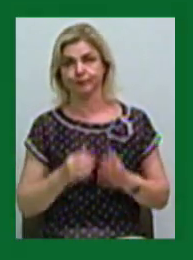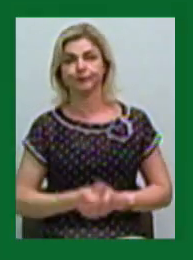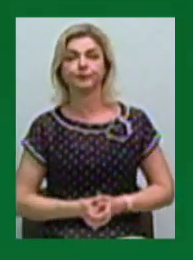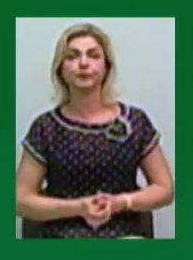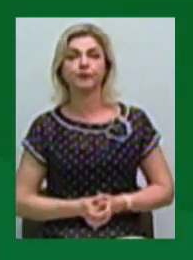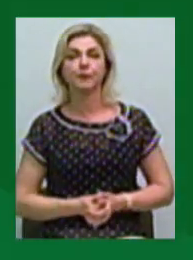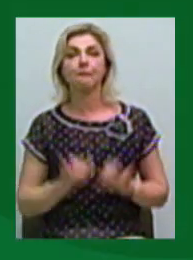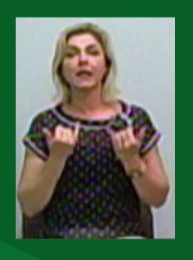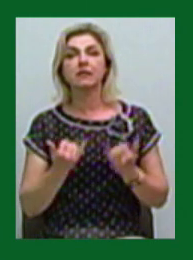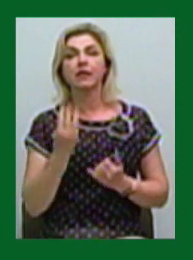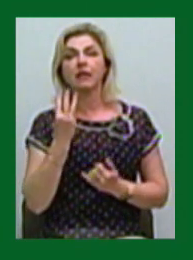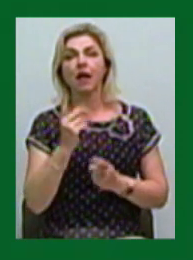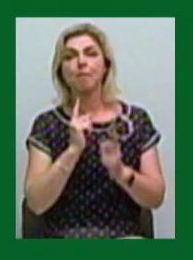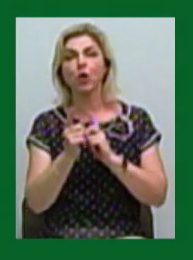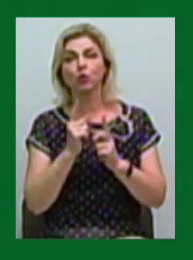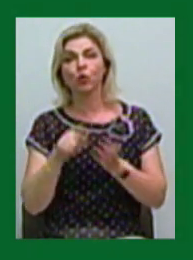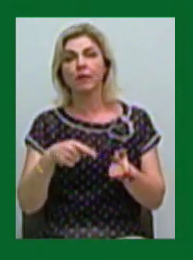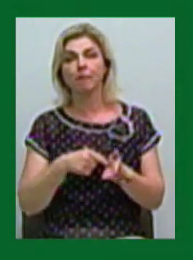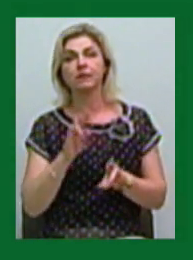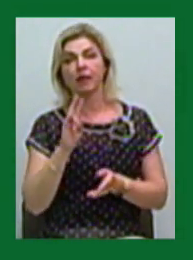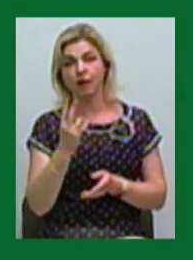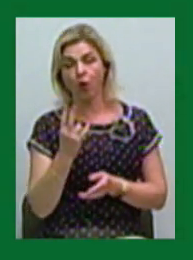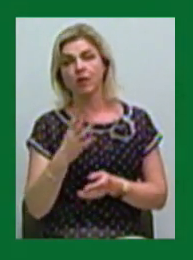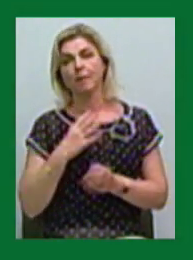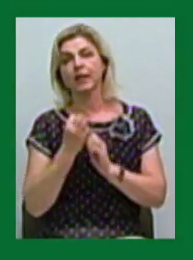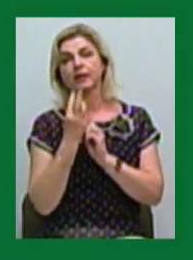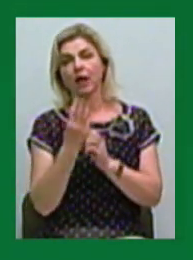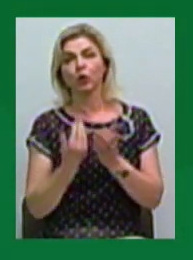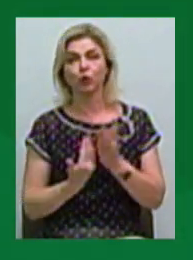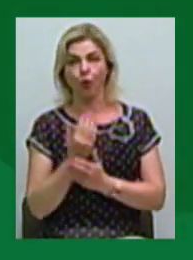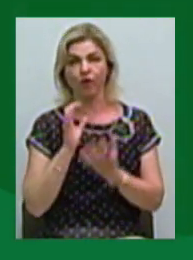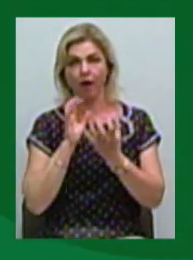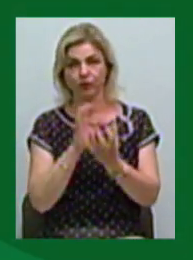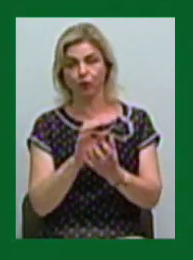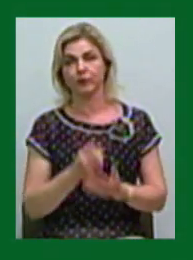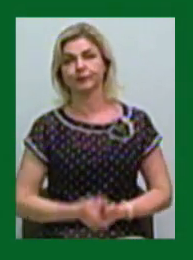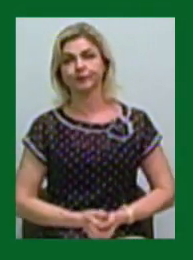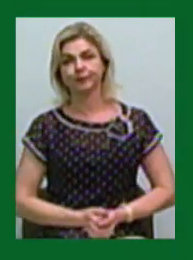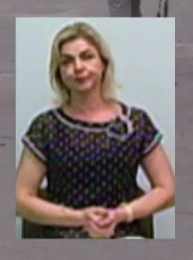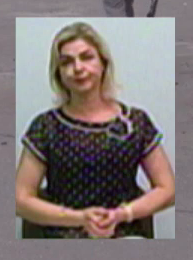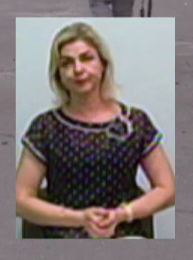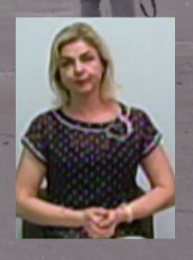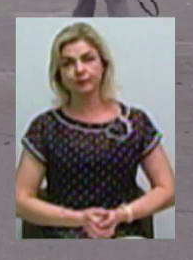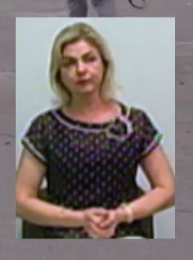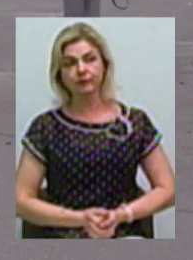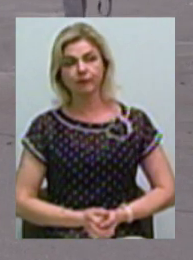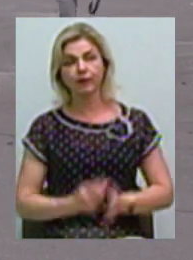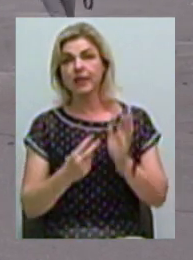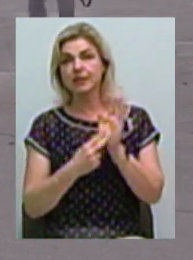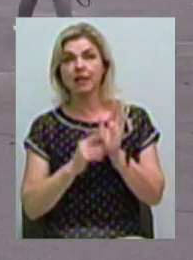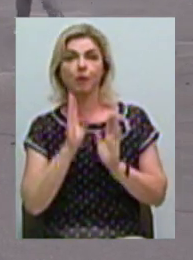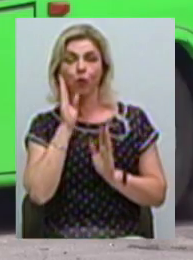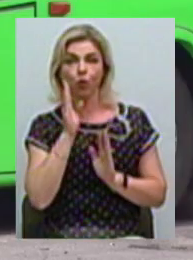Сьогодні на три маршрути міста Миколаєва вийшло 13 нових автобусів, які місто закупило на умовах лізингу. Сьома ранку з